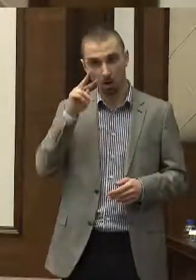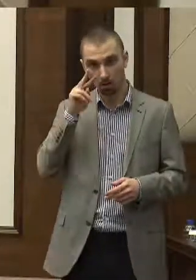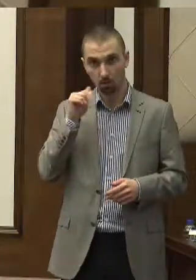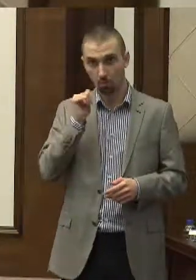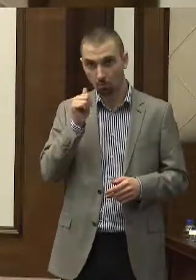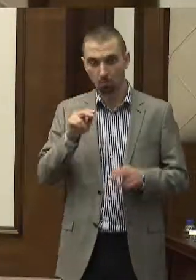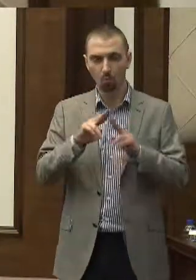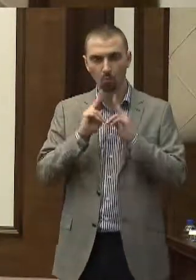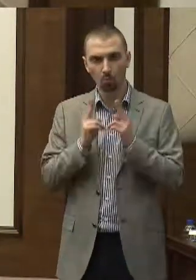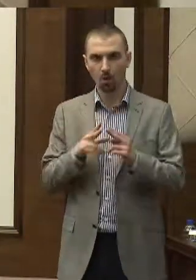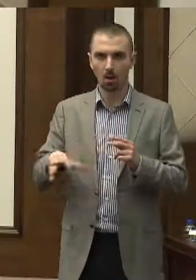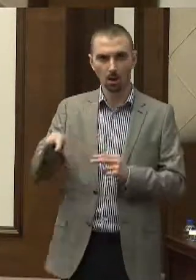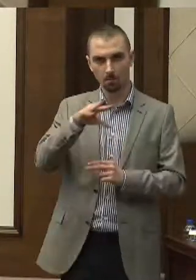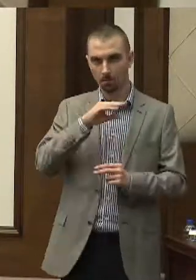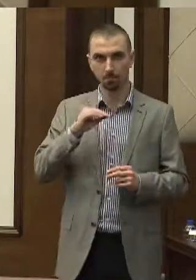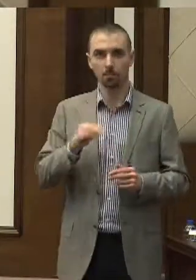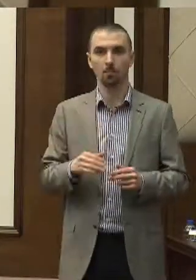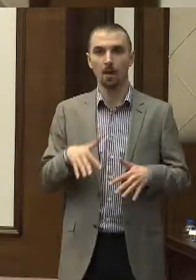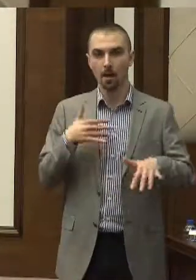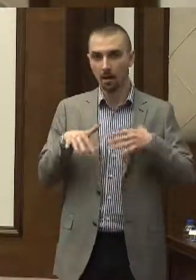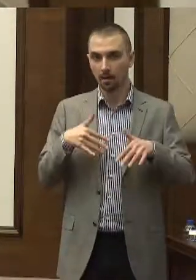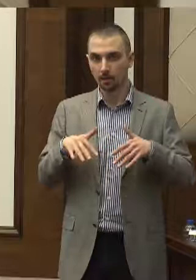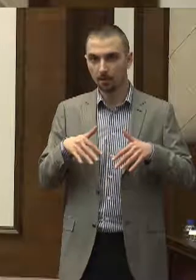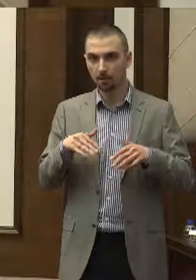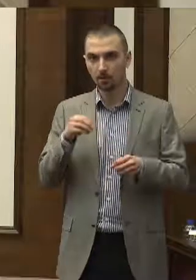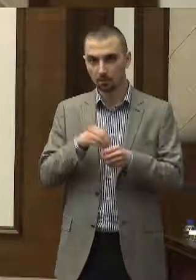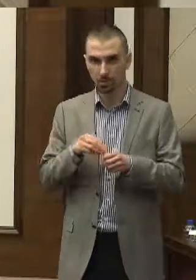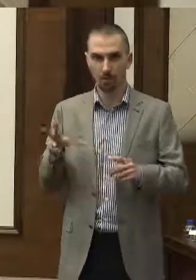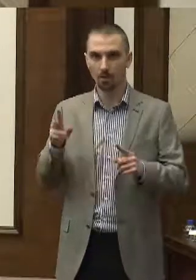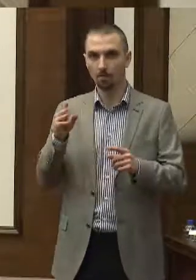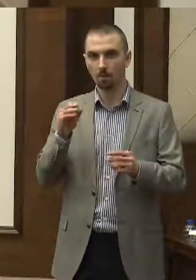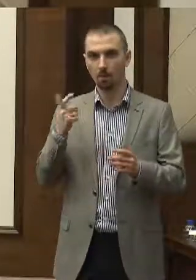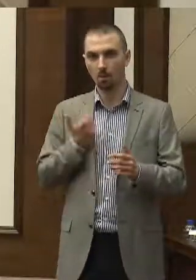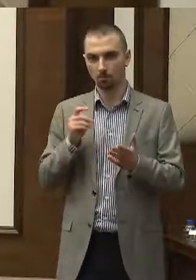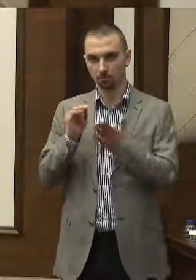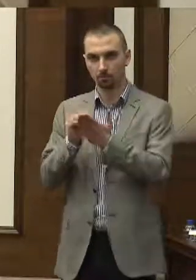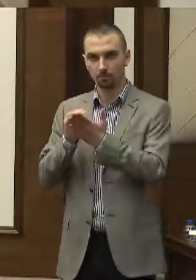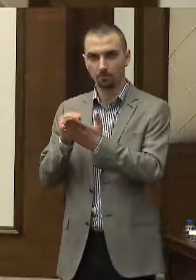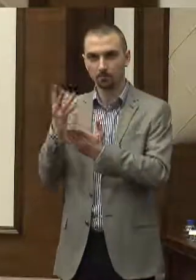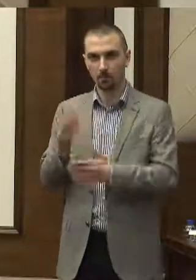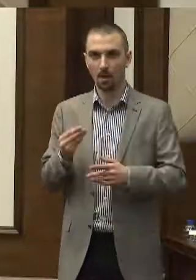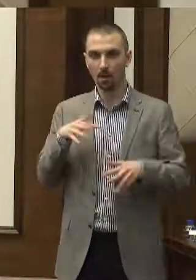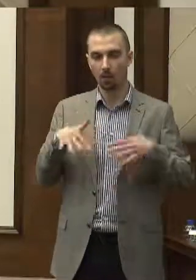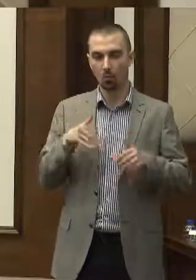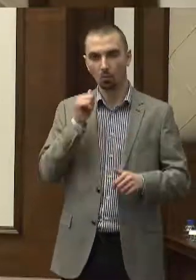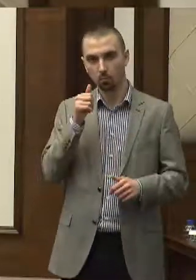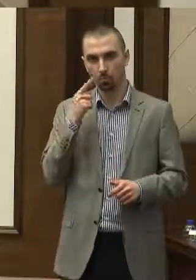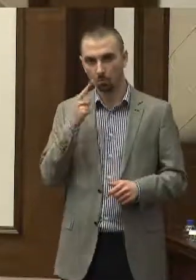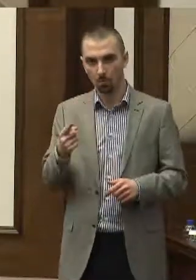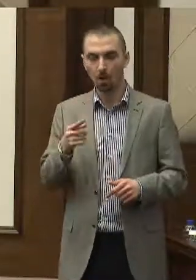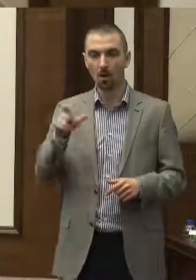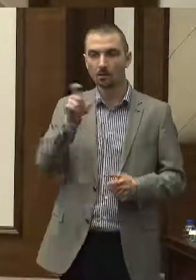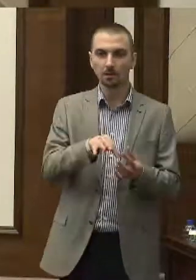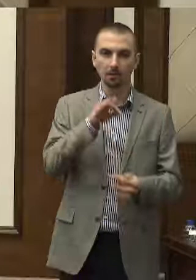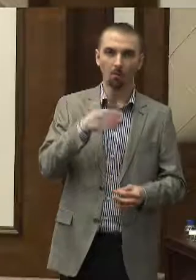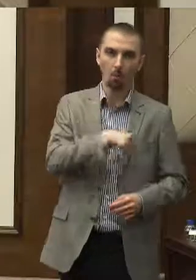gününün tüm dünyada engellilerin topluma entegre edilmesi ve haklarının tam ve diğer insanlarla eşit